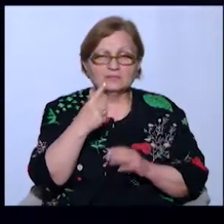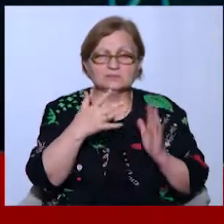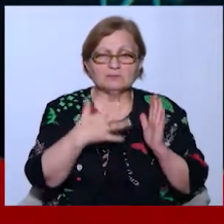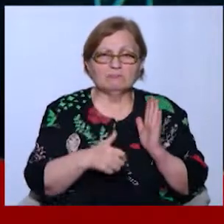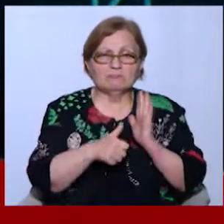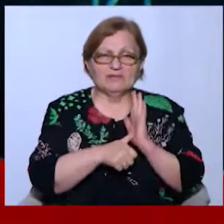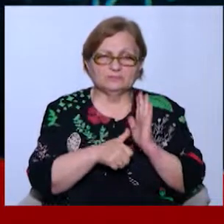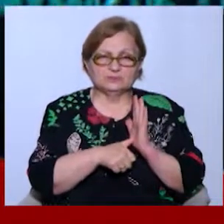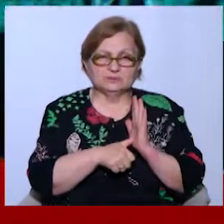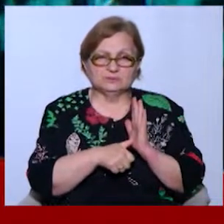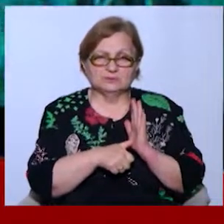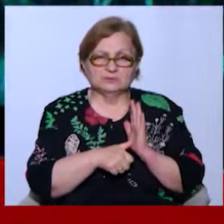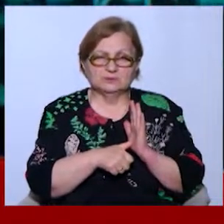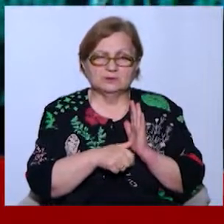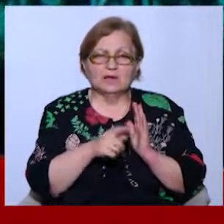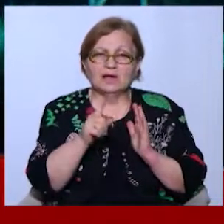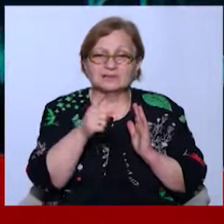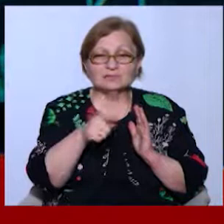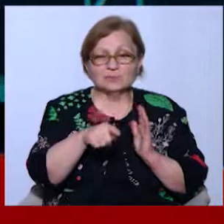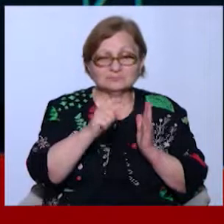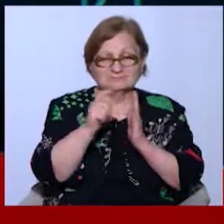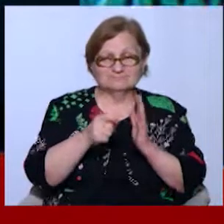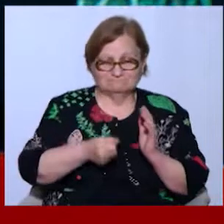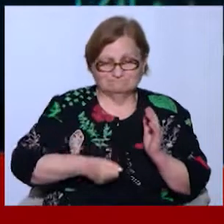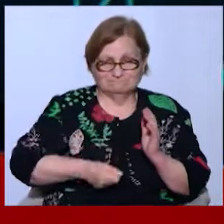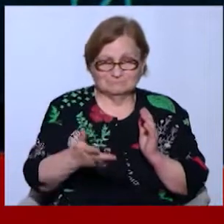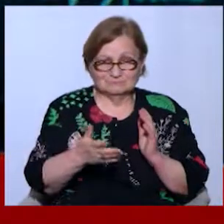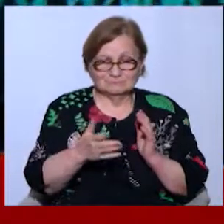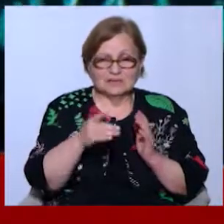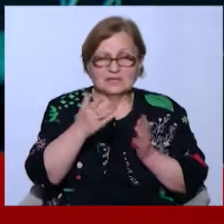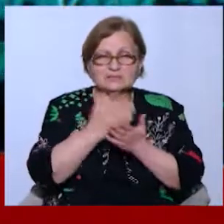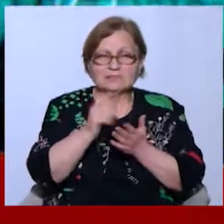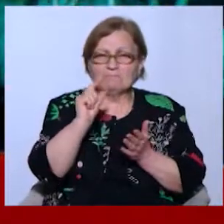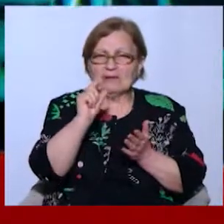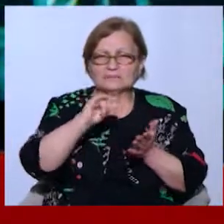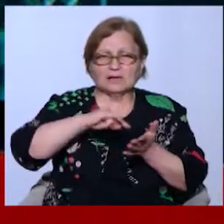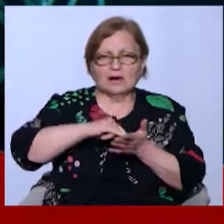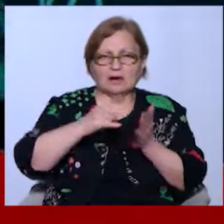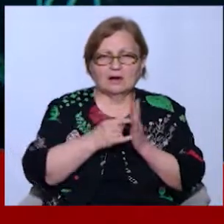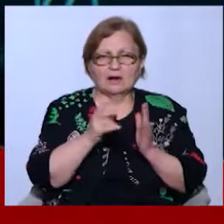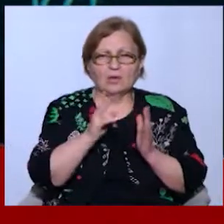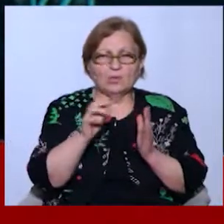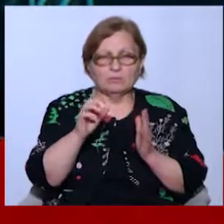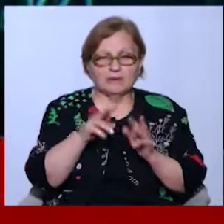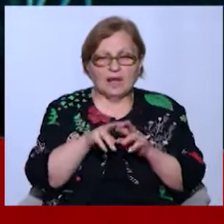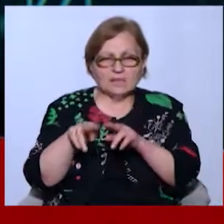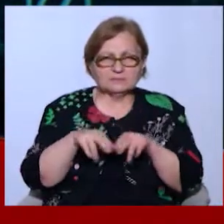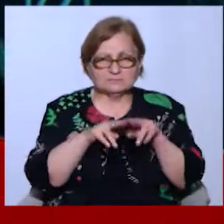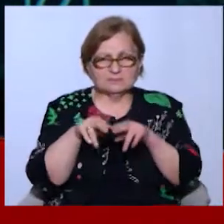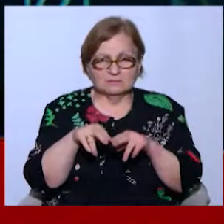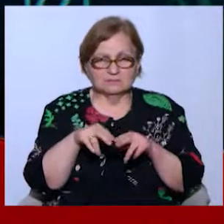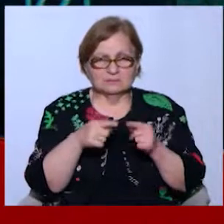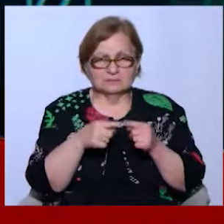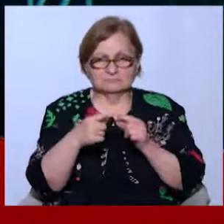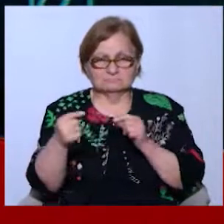1/6, რამე თუ ნებისმიერი კამათელი წარმოადგენს კუბს, პატარა კუბს თანაბარი წახნაგებით და ყოველი